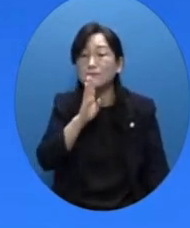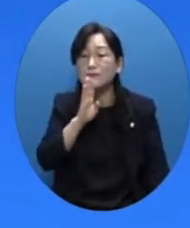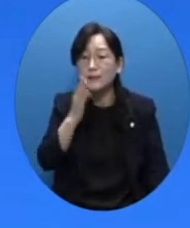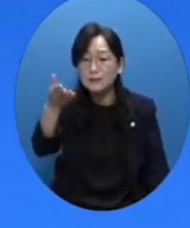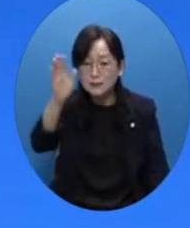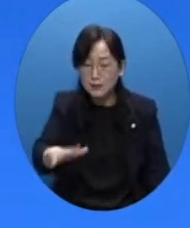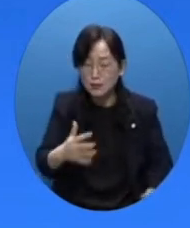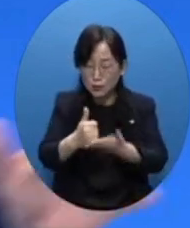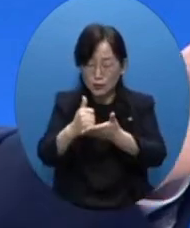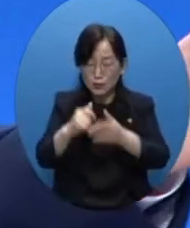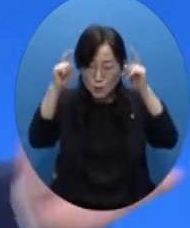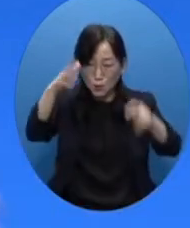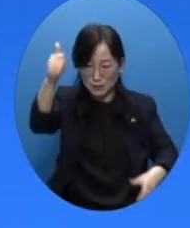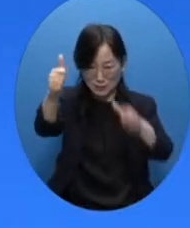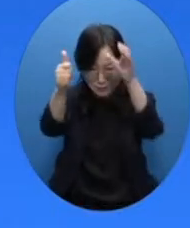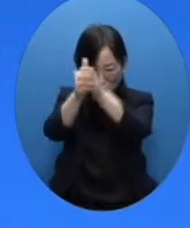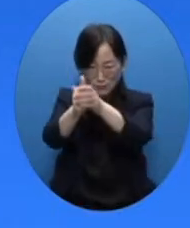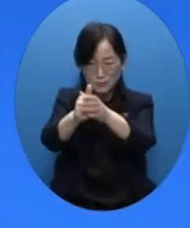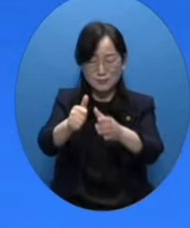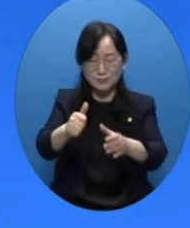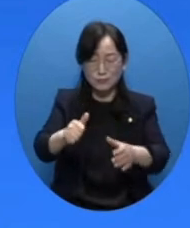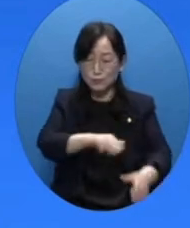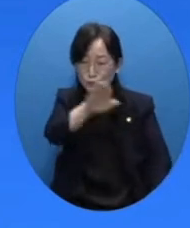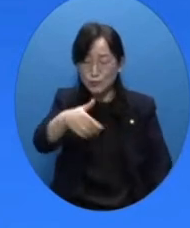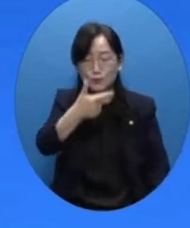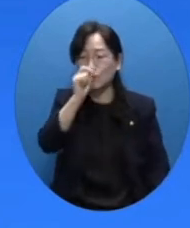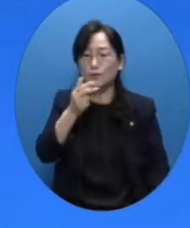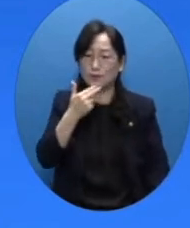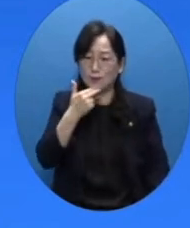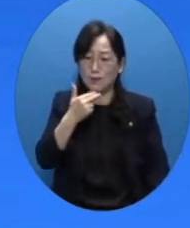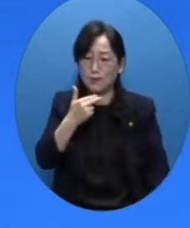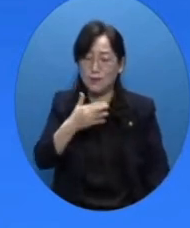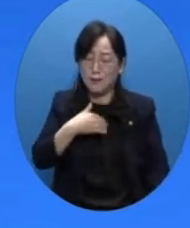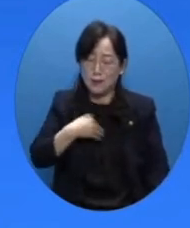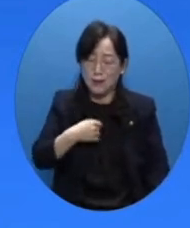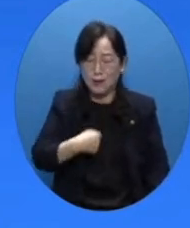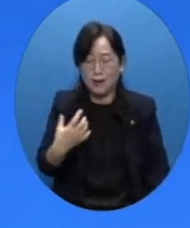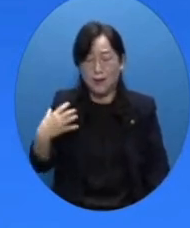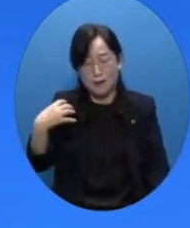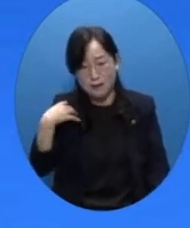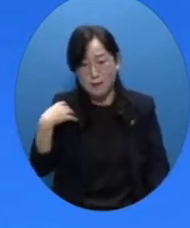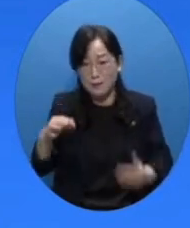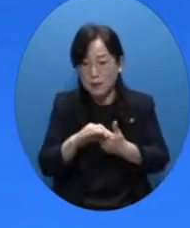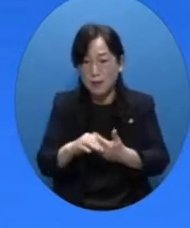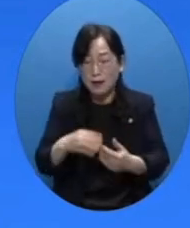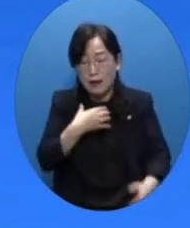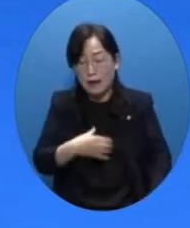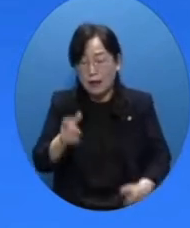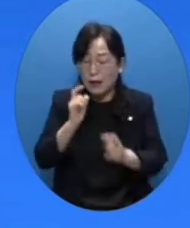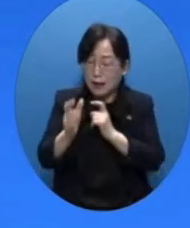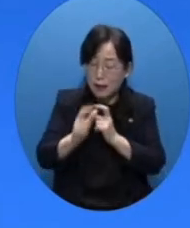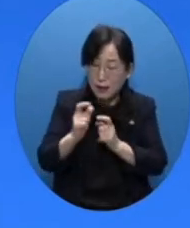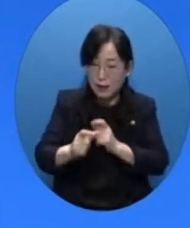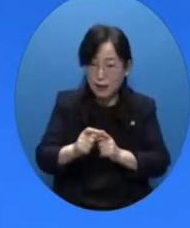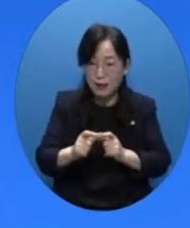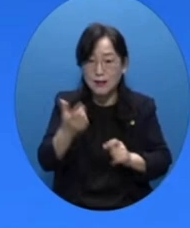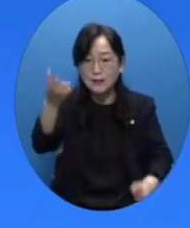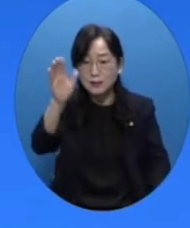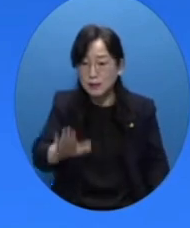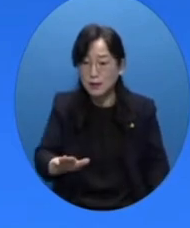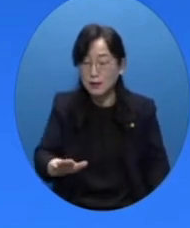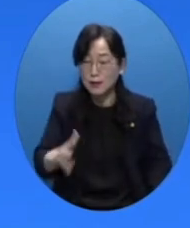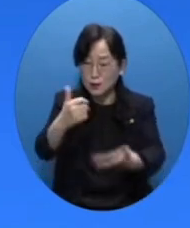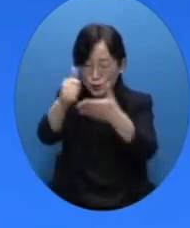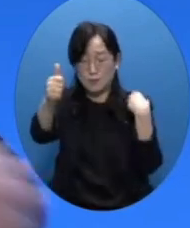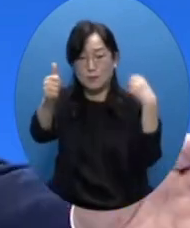되시면 부족함이 없습니다 내가 n 서로 사랑하면 염려 거지 걱정이 끝내 옷이 다가오지만 주 믿고 자가 나가면 염려